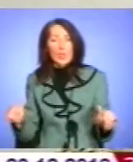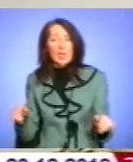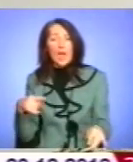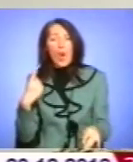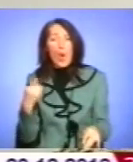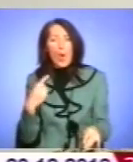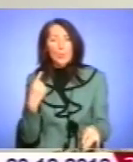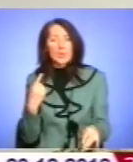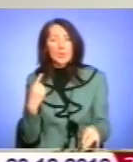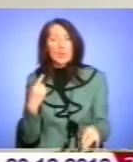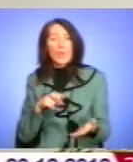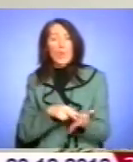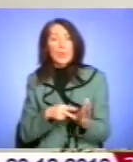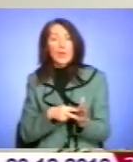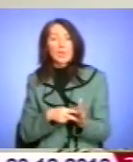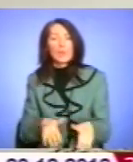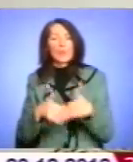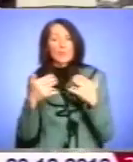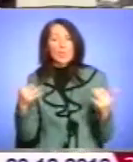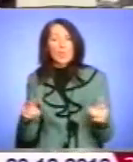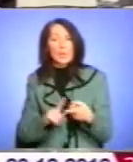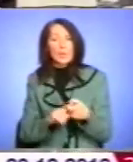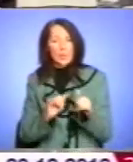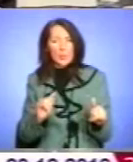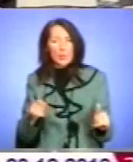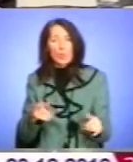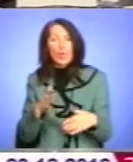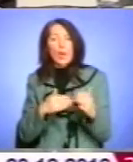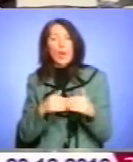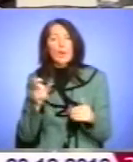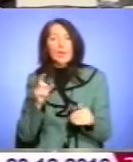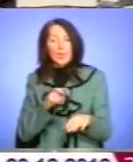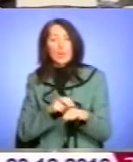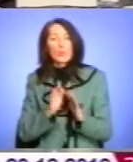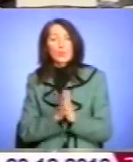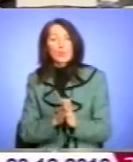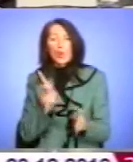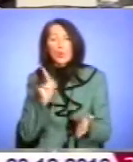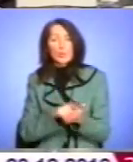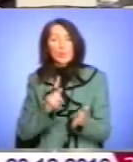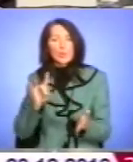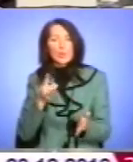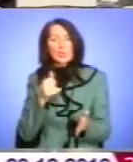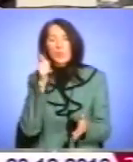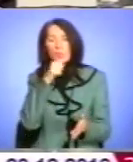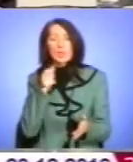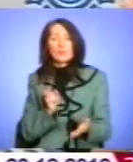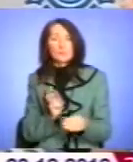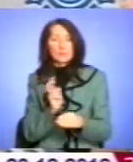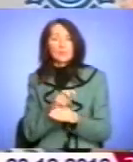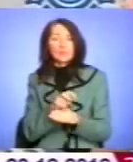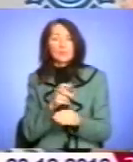область в плані масштабної епідемії. Тому фахівці просять обов'язково раз у рік звідатися до